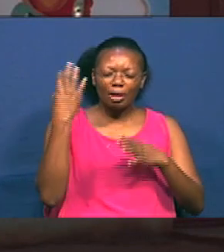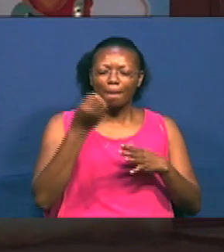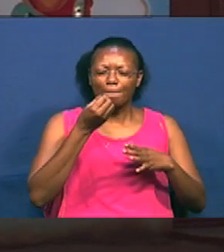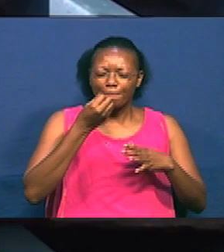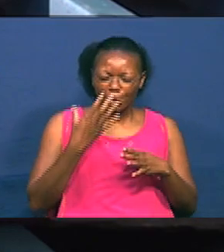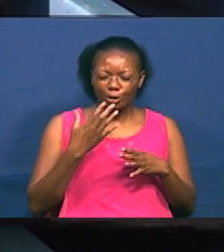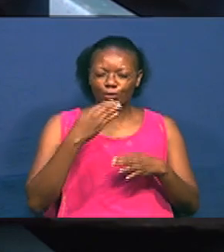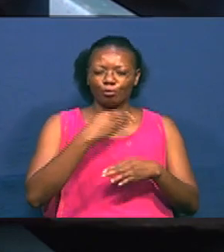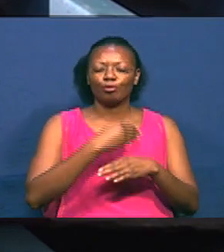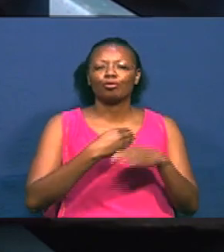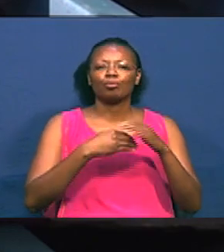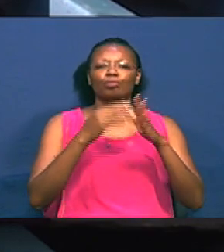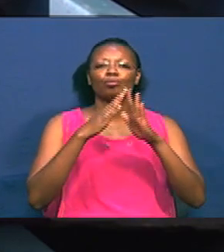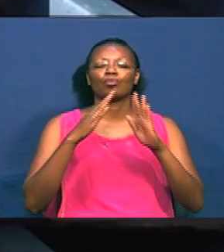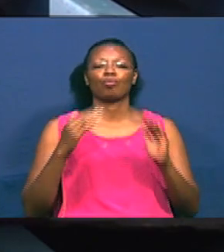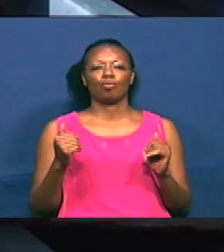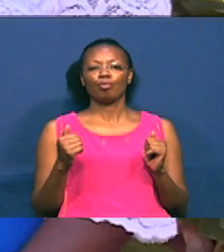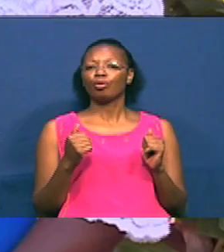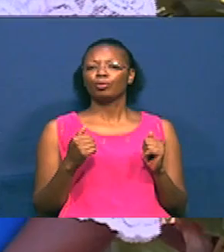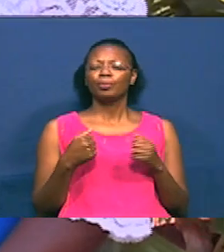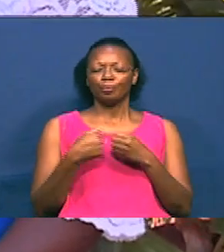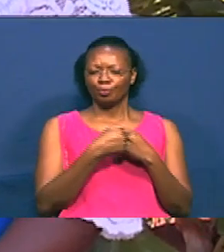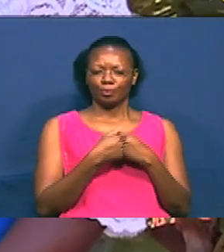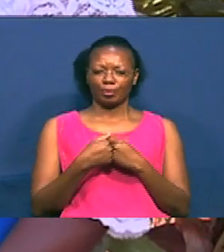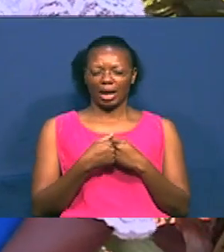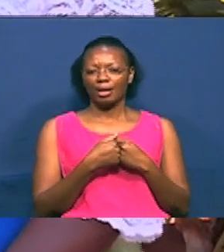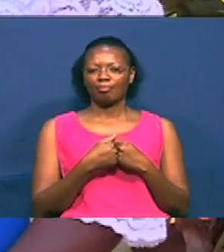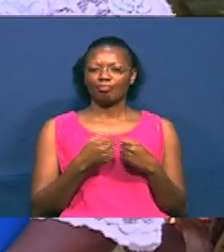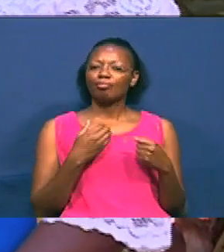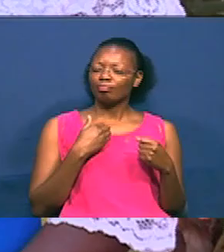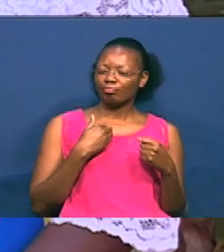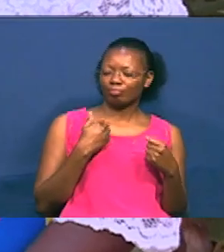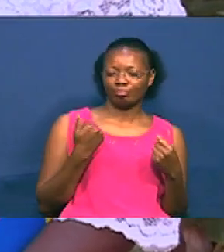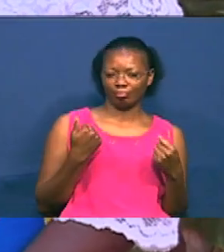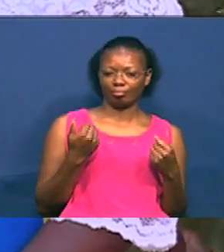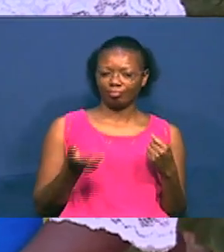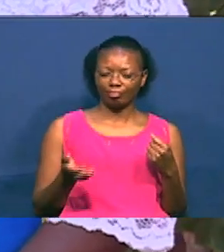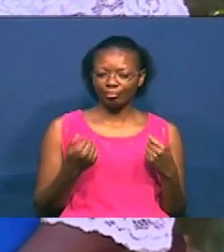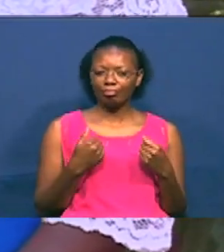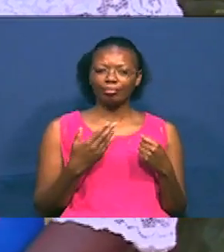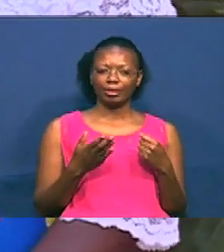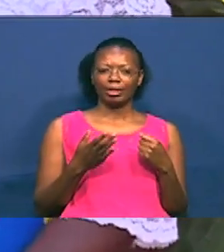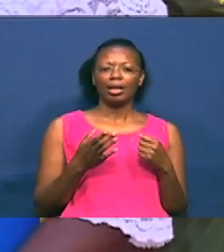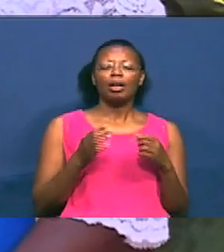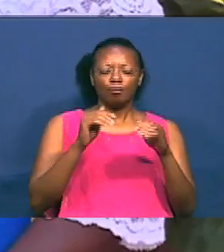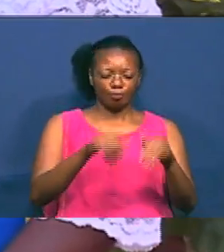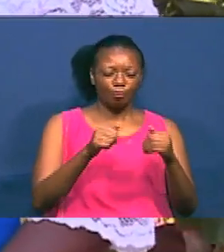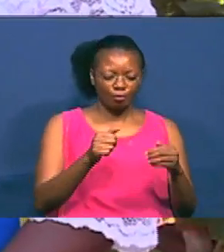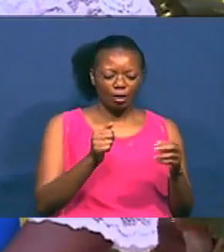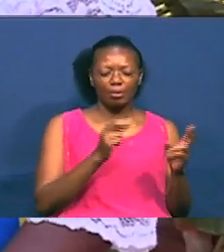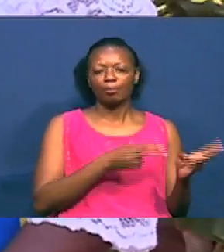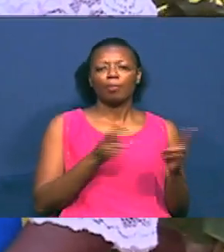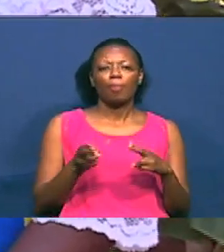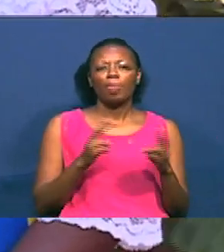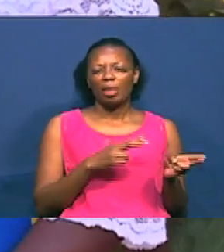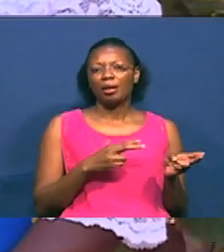kununua sola kwa fedha za kilimo. Changamoto ambazo ninapata katika huu kulima ambao bila